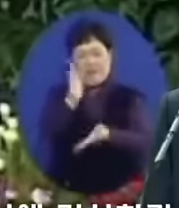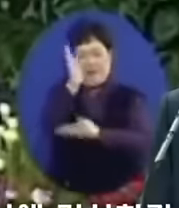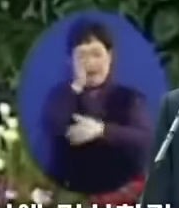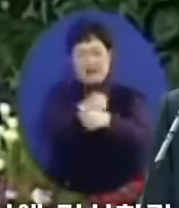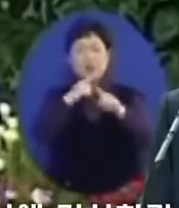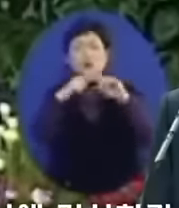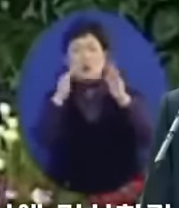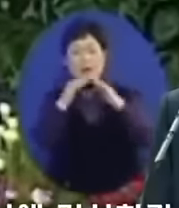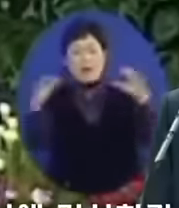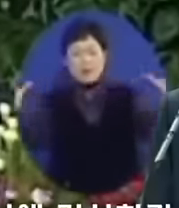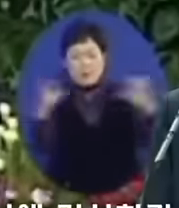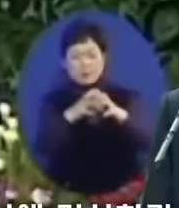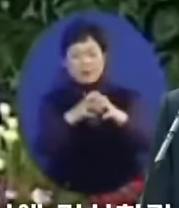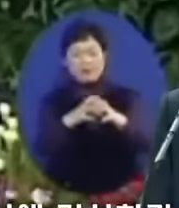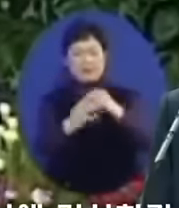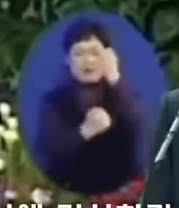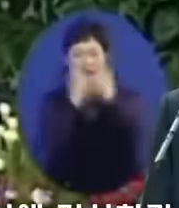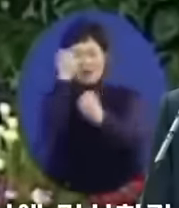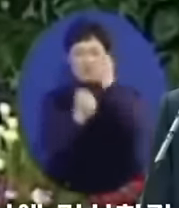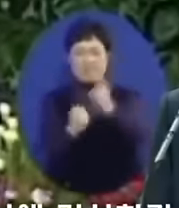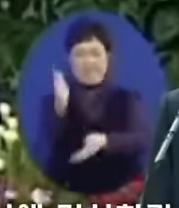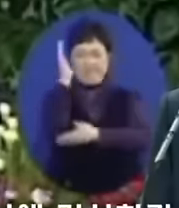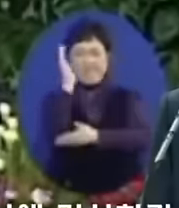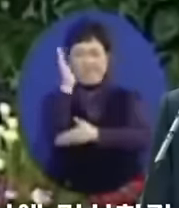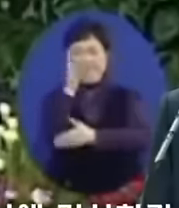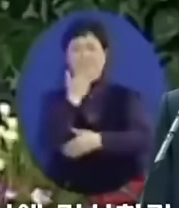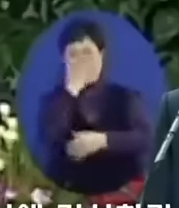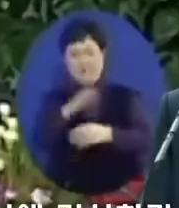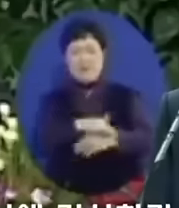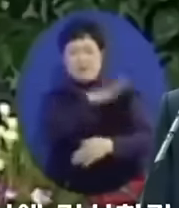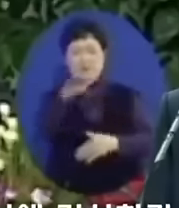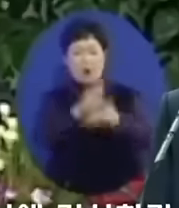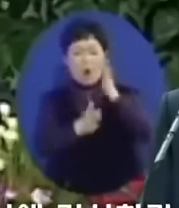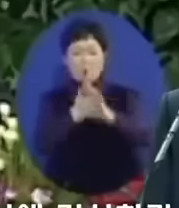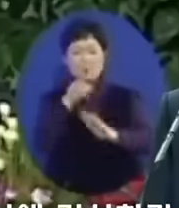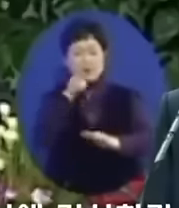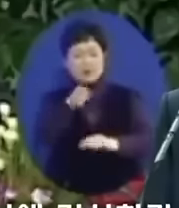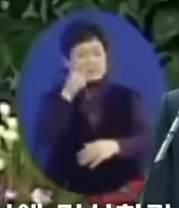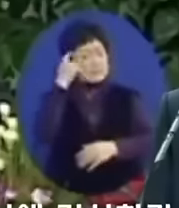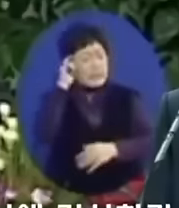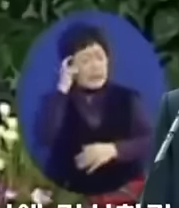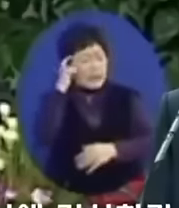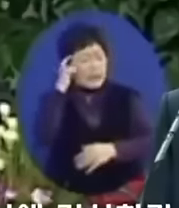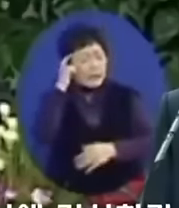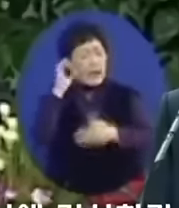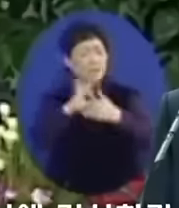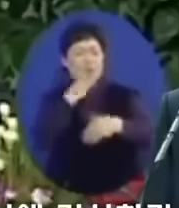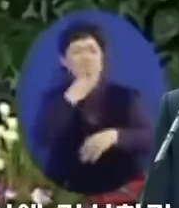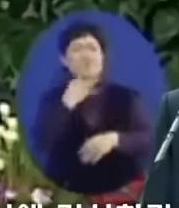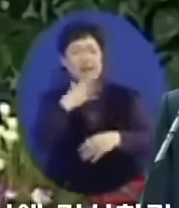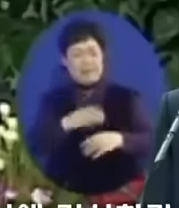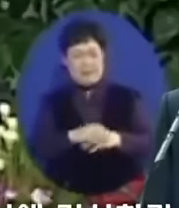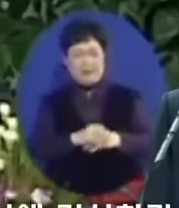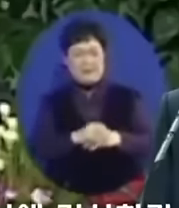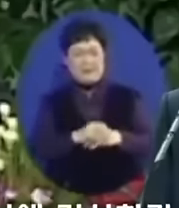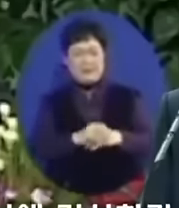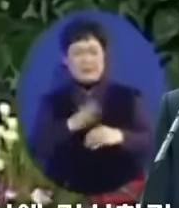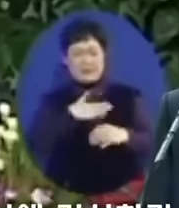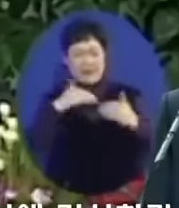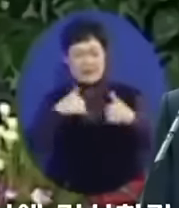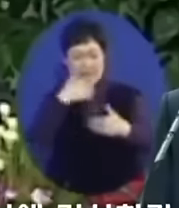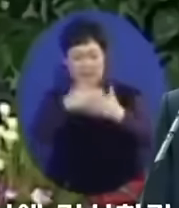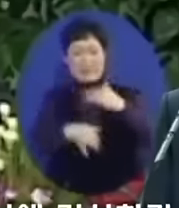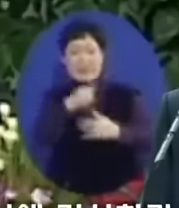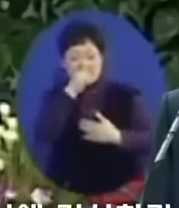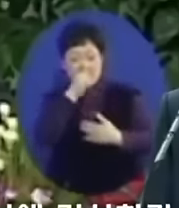전국 모임에 가서 강연을 할 수 있게 된 것입니다. 우리가 없는 것을 생각하면 불행해집니다. 내게